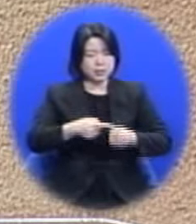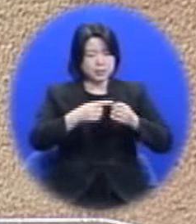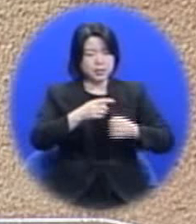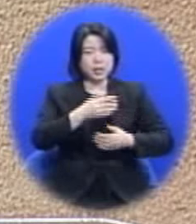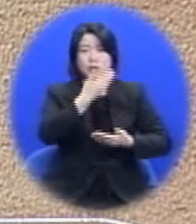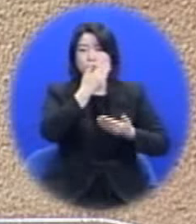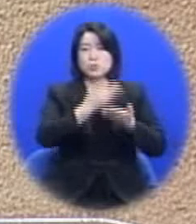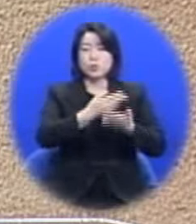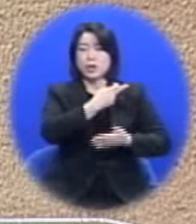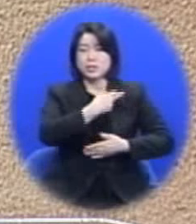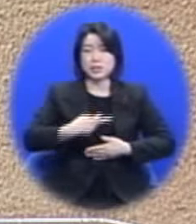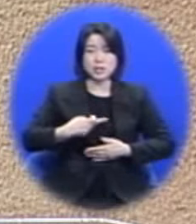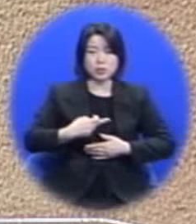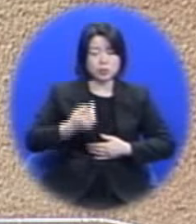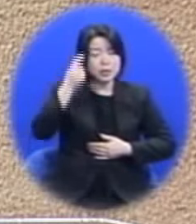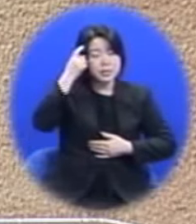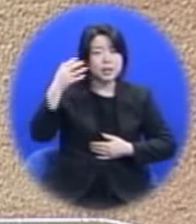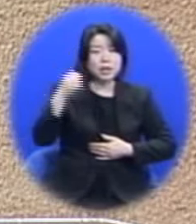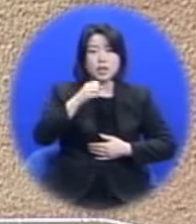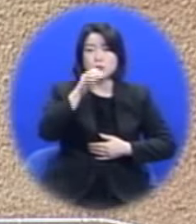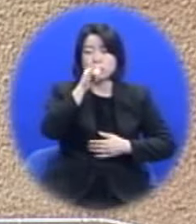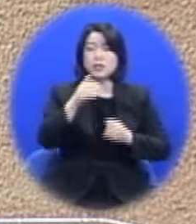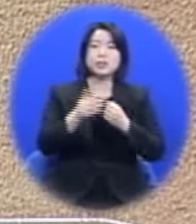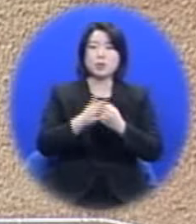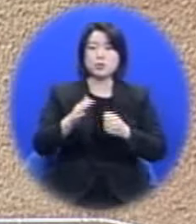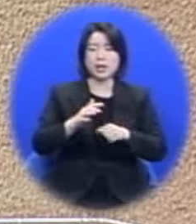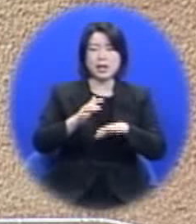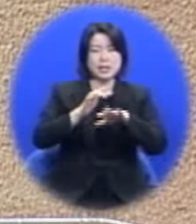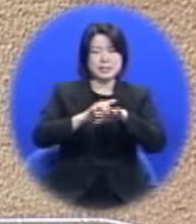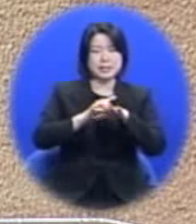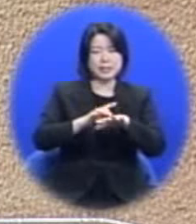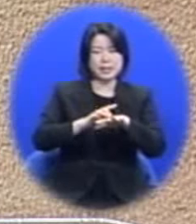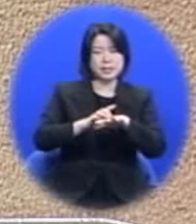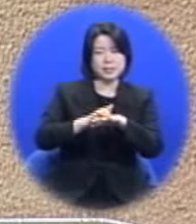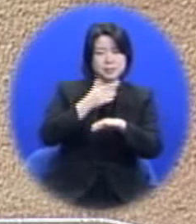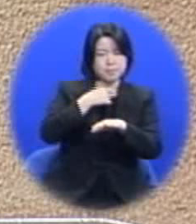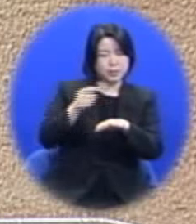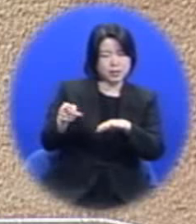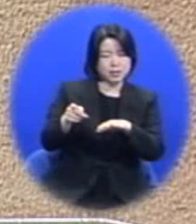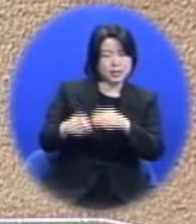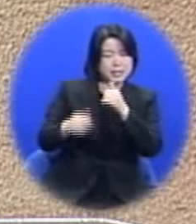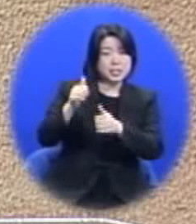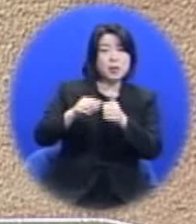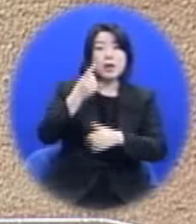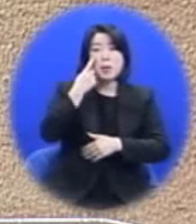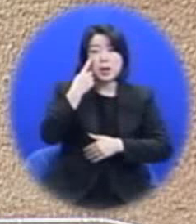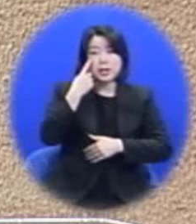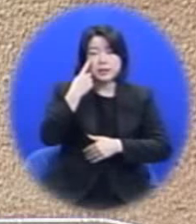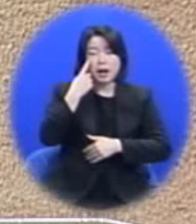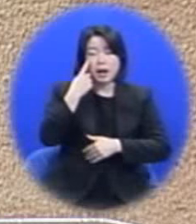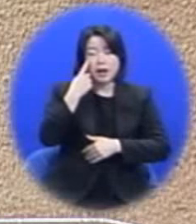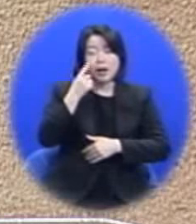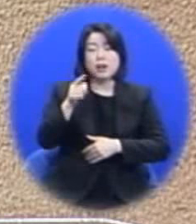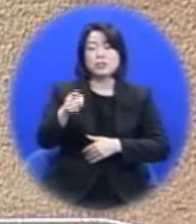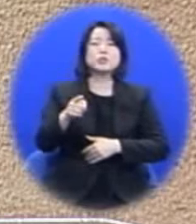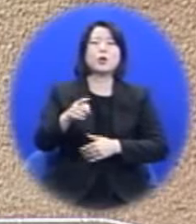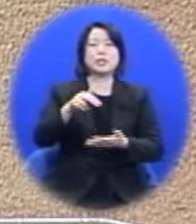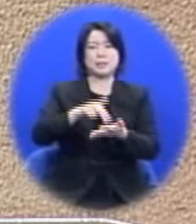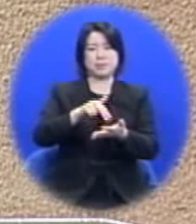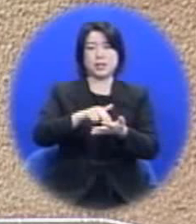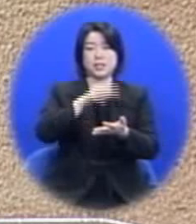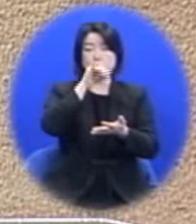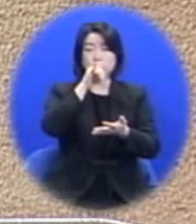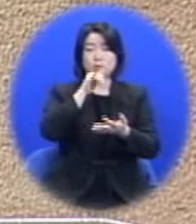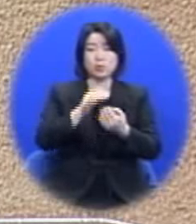하니까 아 나에게 한번 맡겨 봐 달라. 내가 한번 시험해 보겠다. 지금 그러고 있는 형편이라는